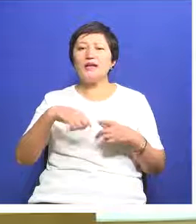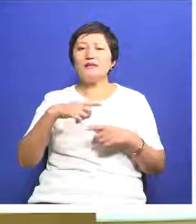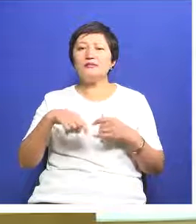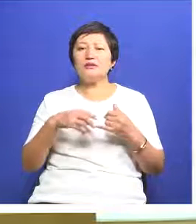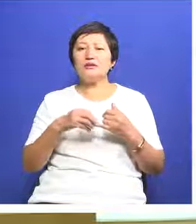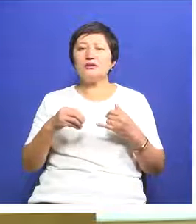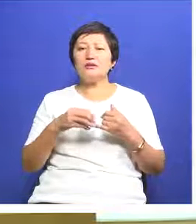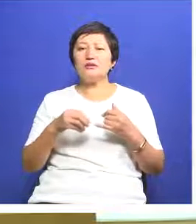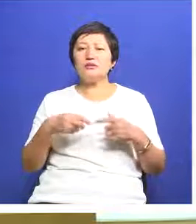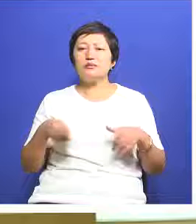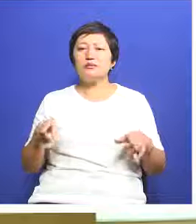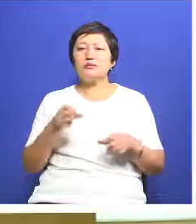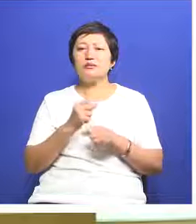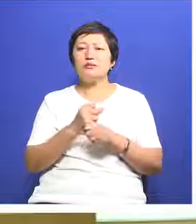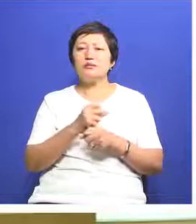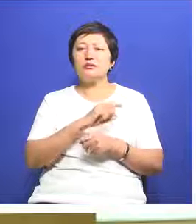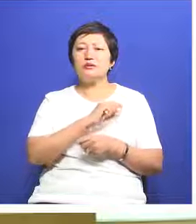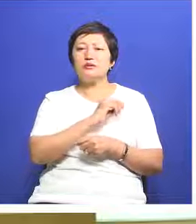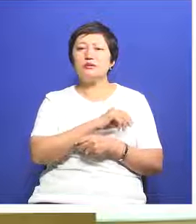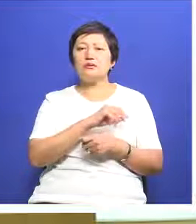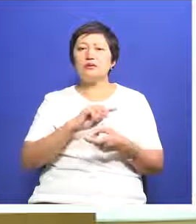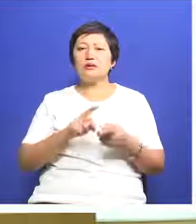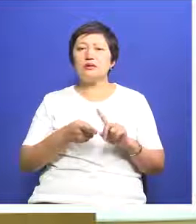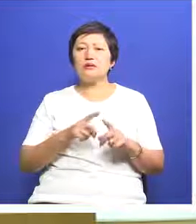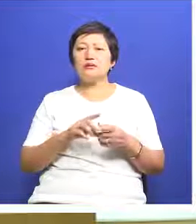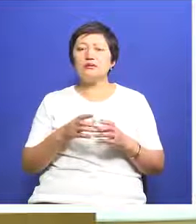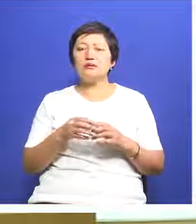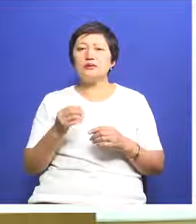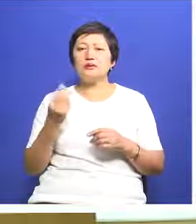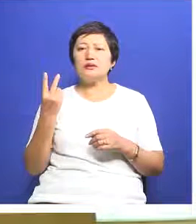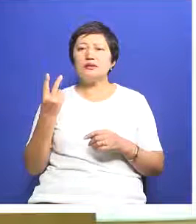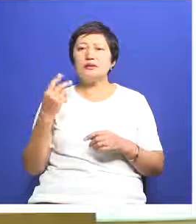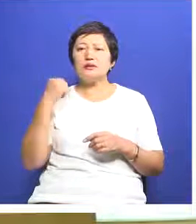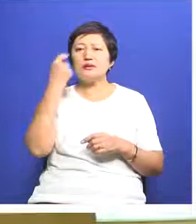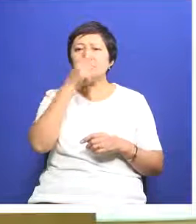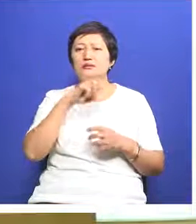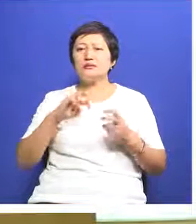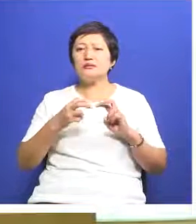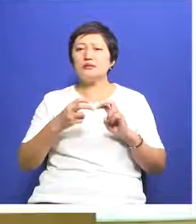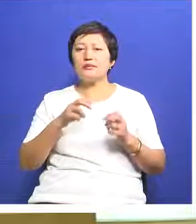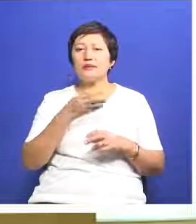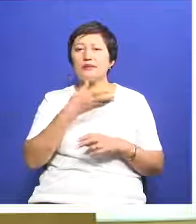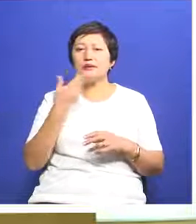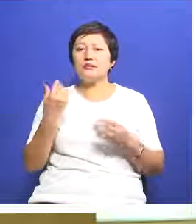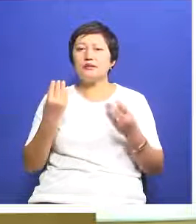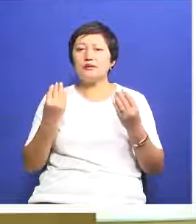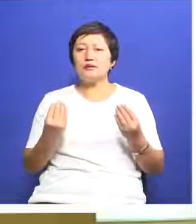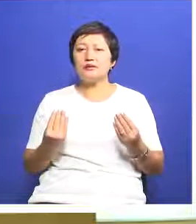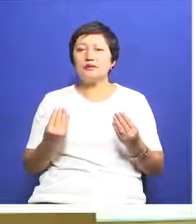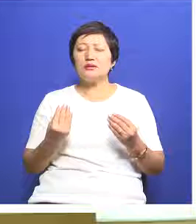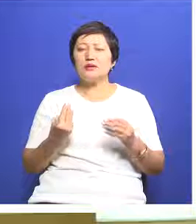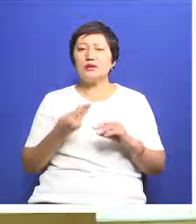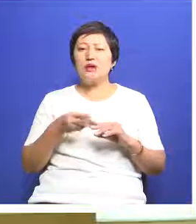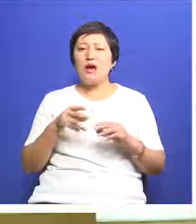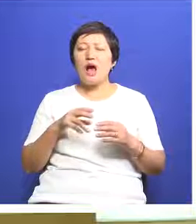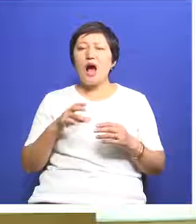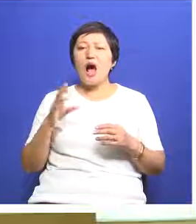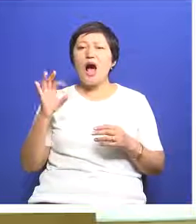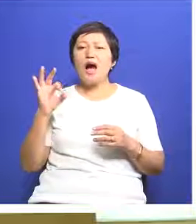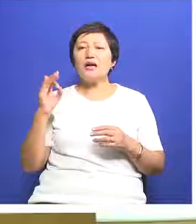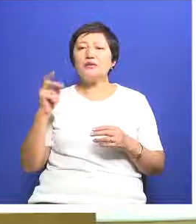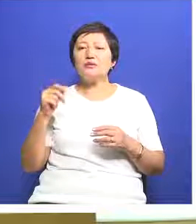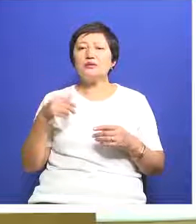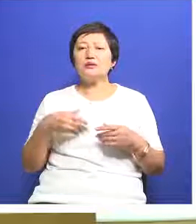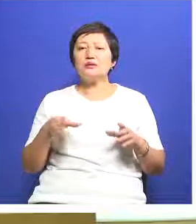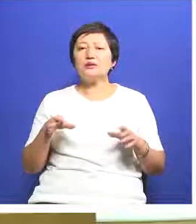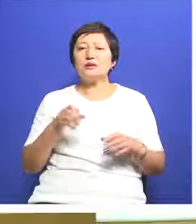бөлу жұмыстарын осыны айналысып жатырмын. Екі жылдан бері шешім таппай келатыр еді. Қазір енді соны аукционға